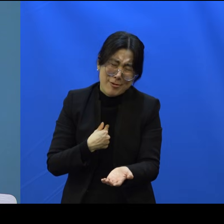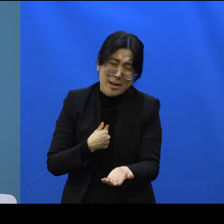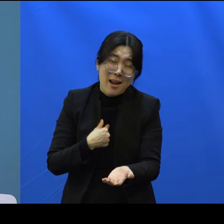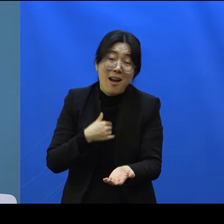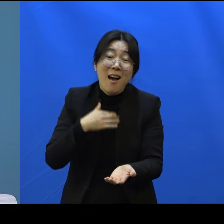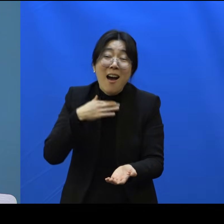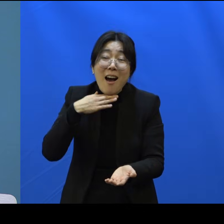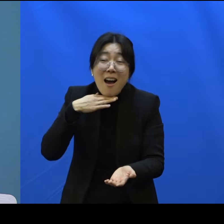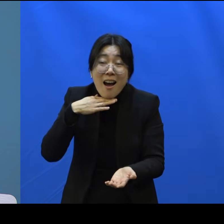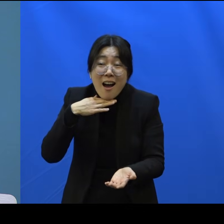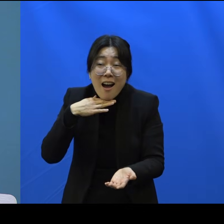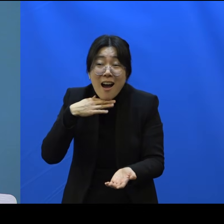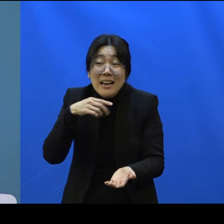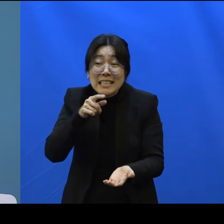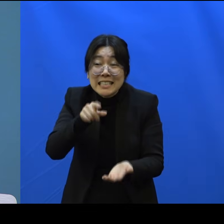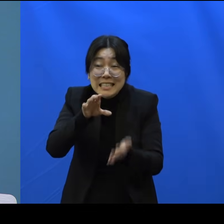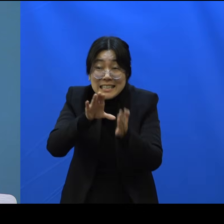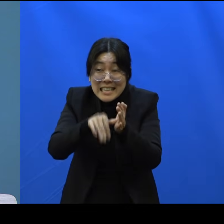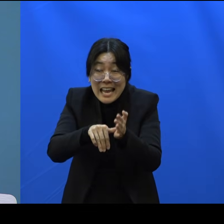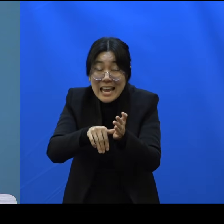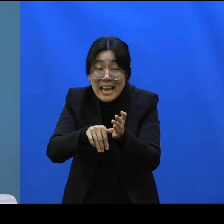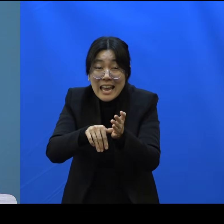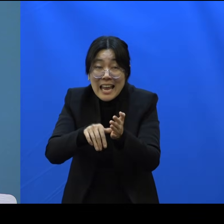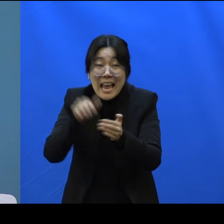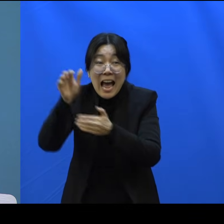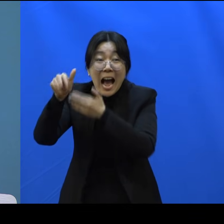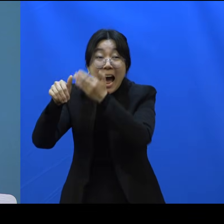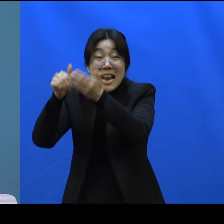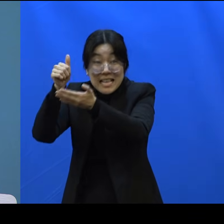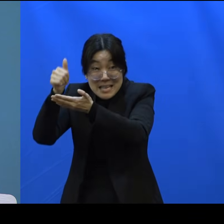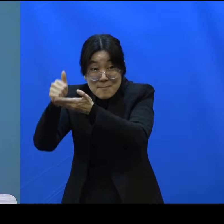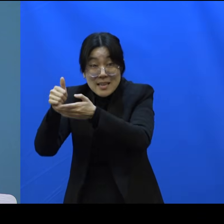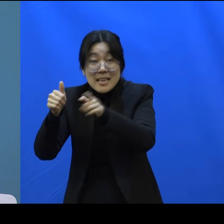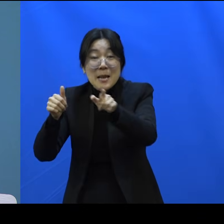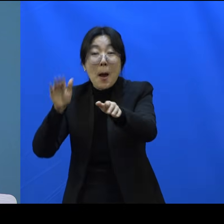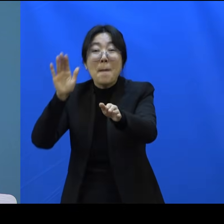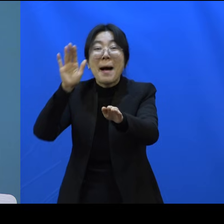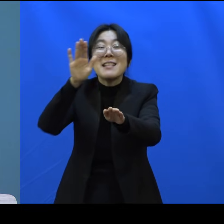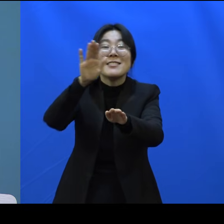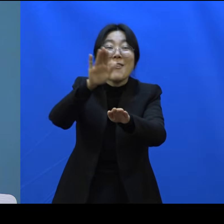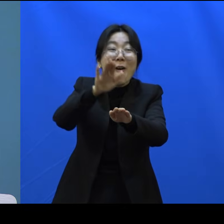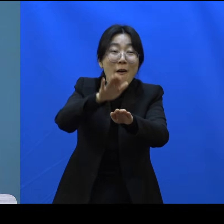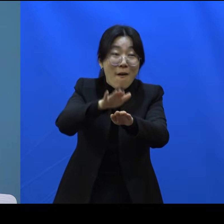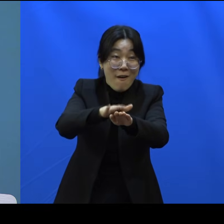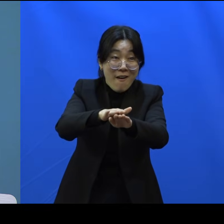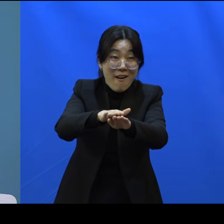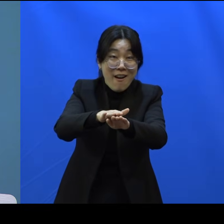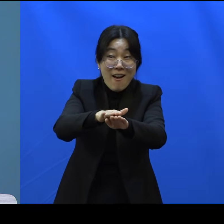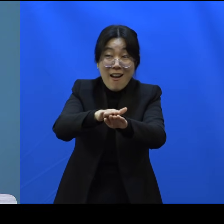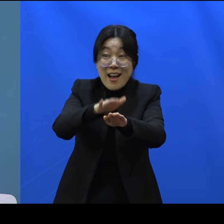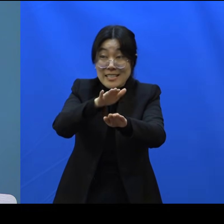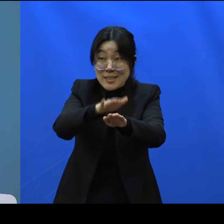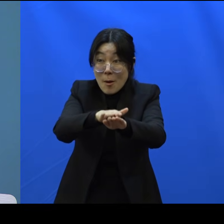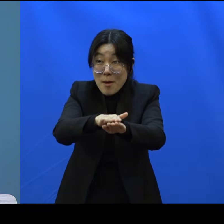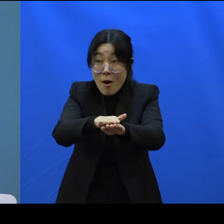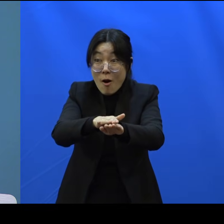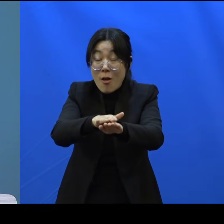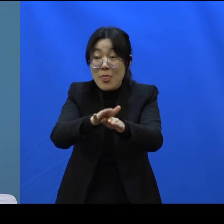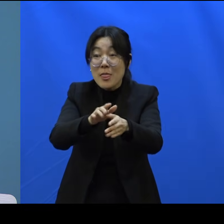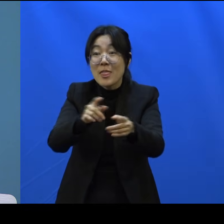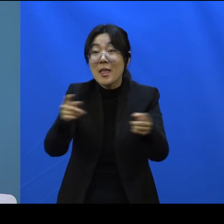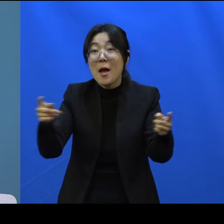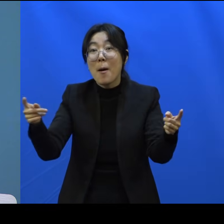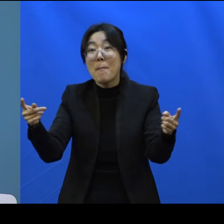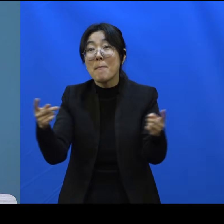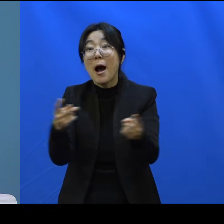그 이야기를 우리의 아픈 이야기 안으로 찾아오시면 독특하게 그 인생을 끌고 가셔서 내 이야기가